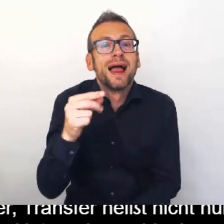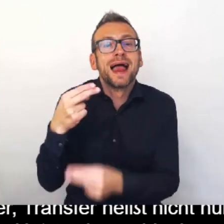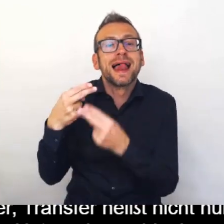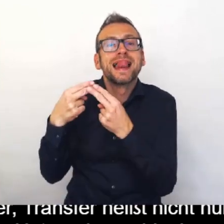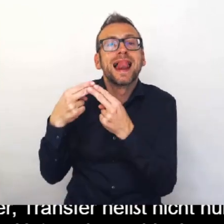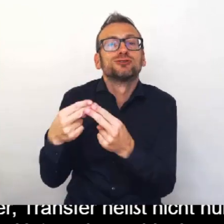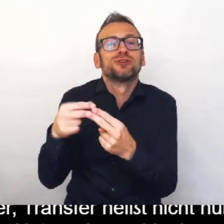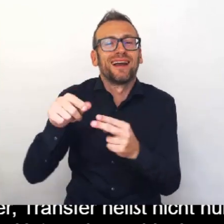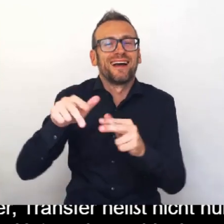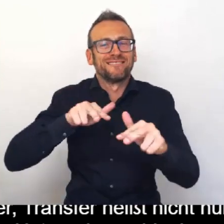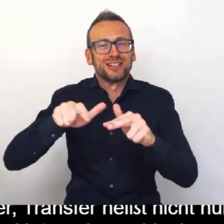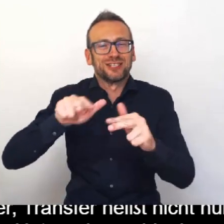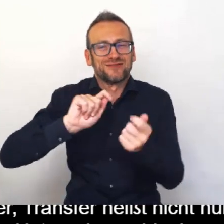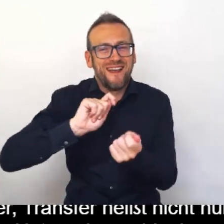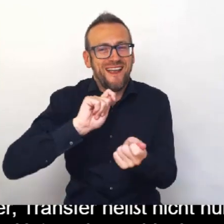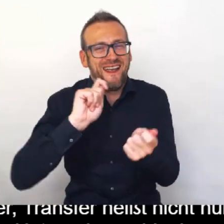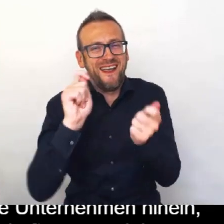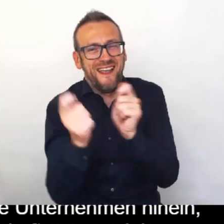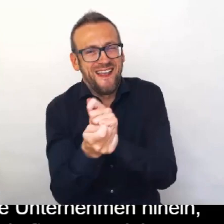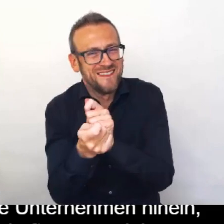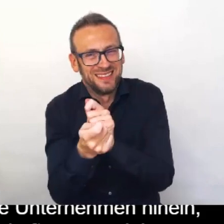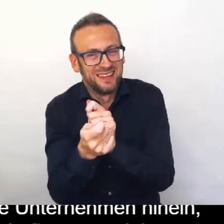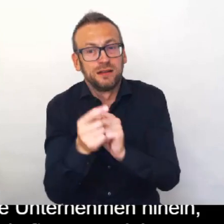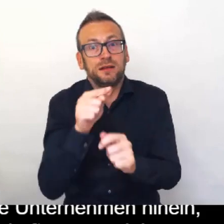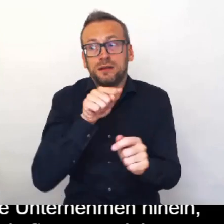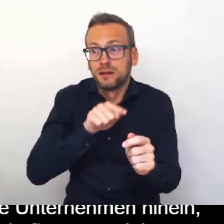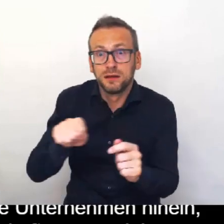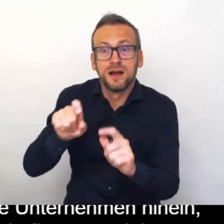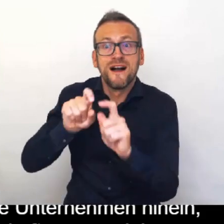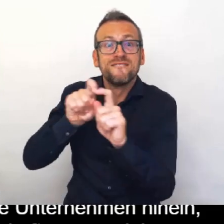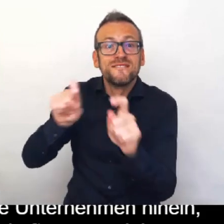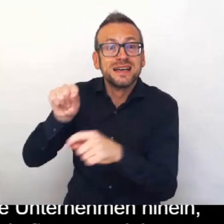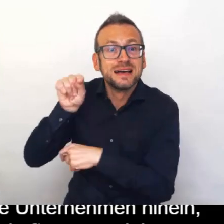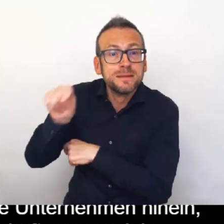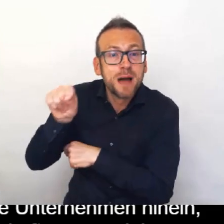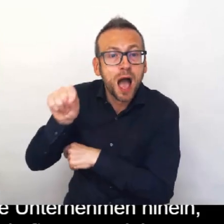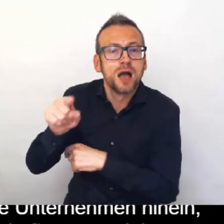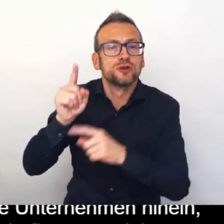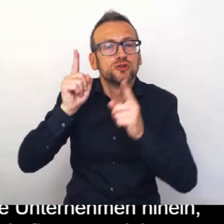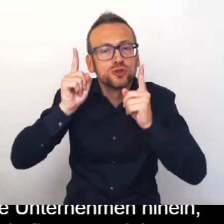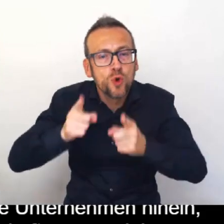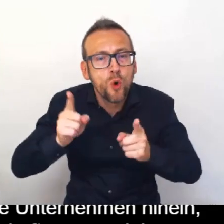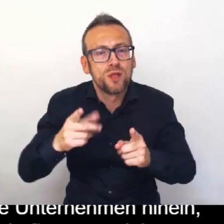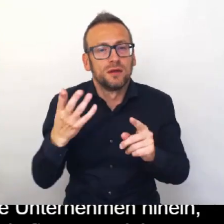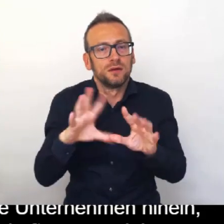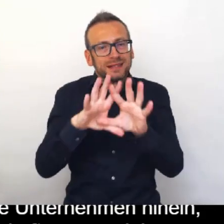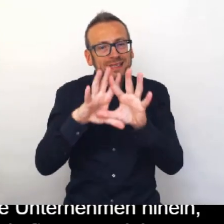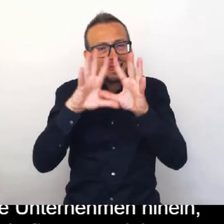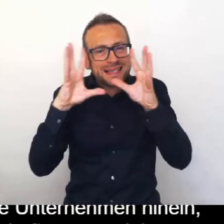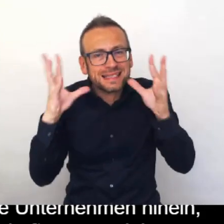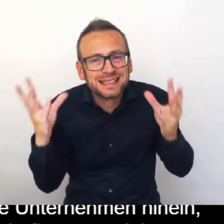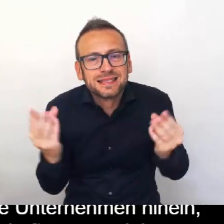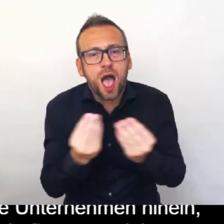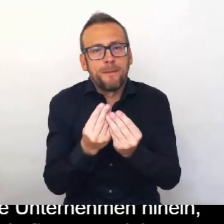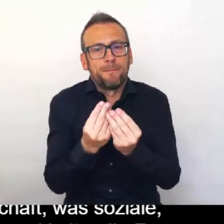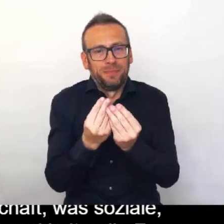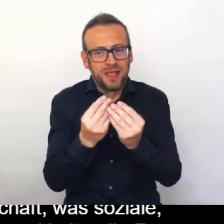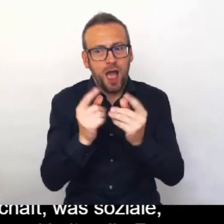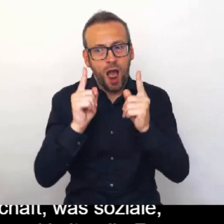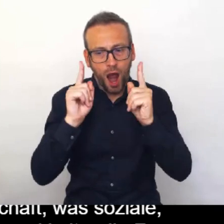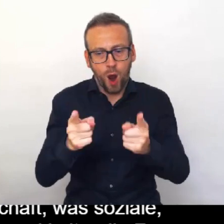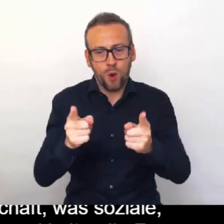um ganz vorne dabei zu sein beim Fortschritt, beim technologischen Fortschritt, aber auch beim Fortschritt in allen anderen